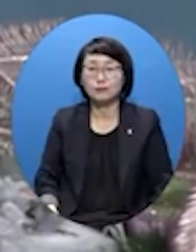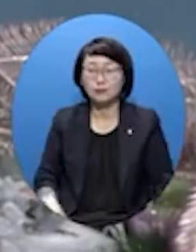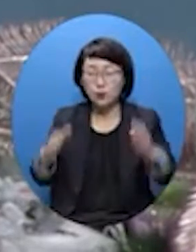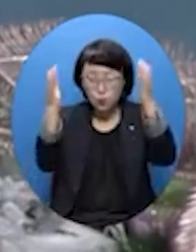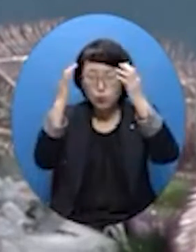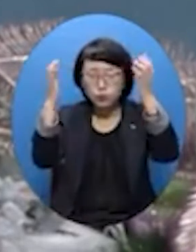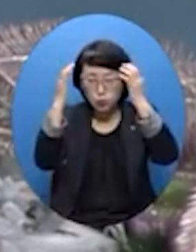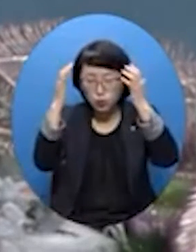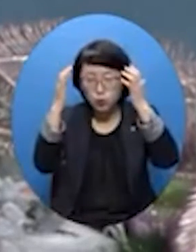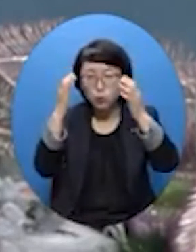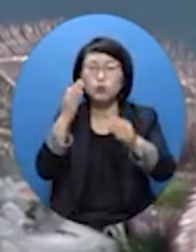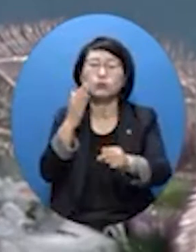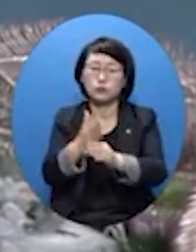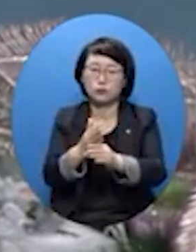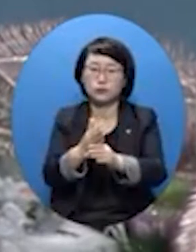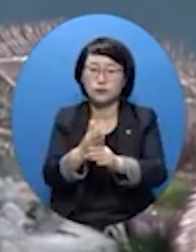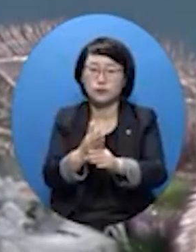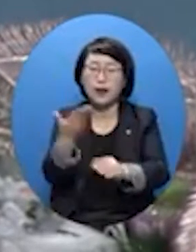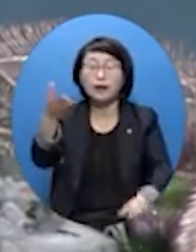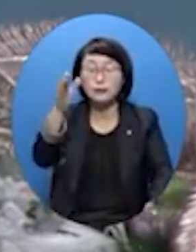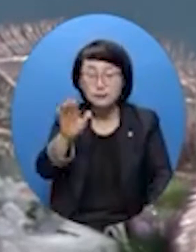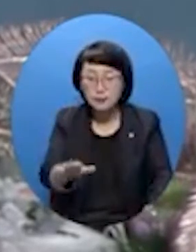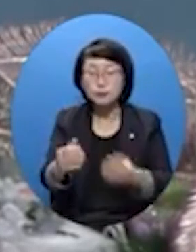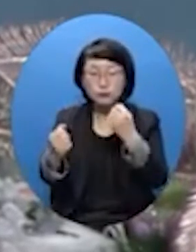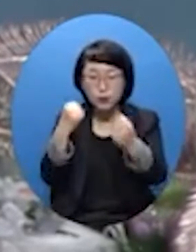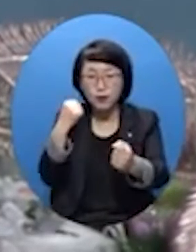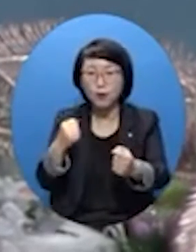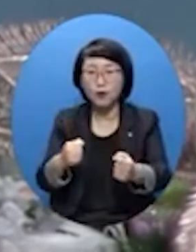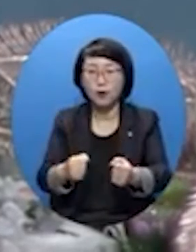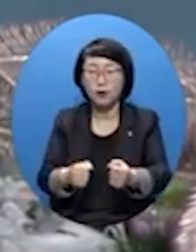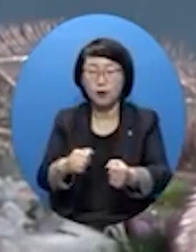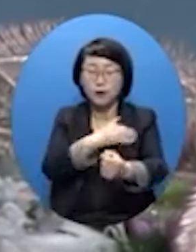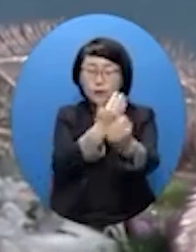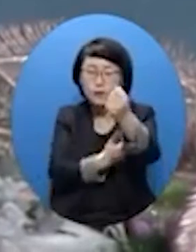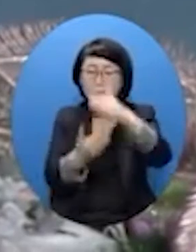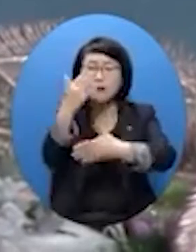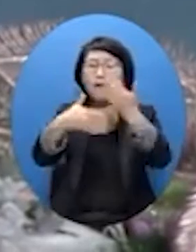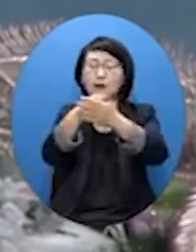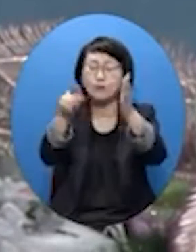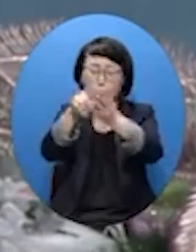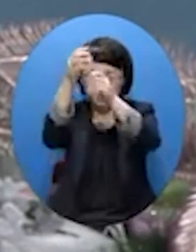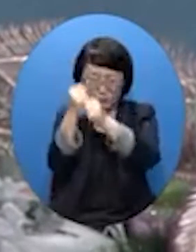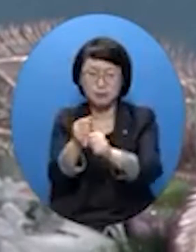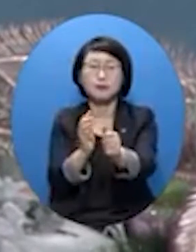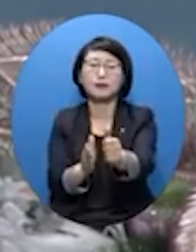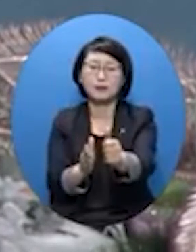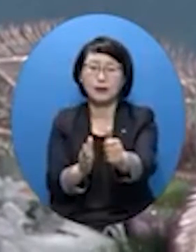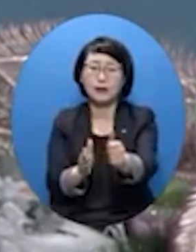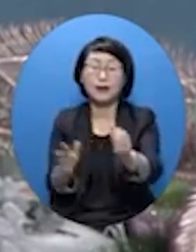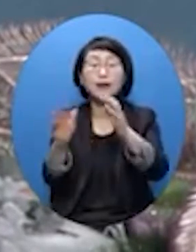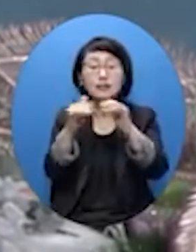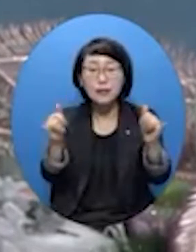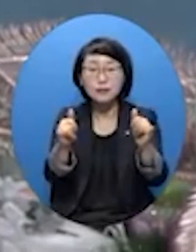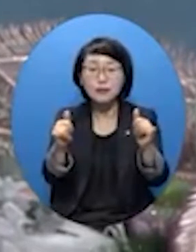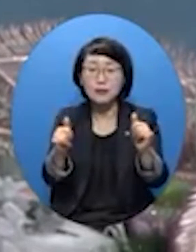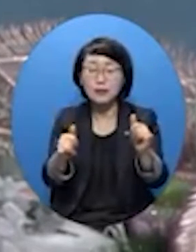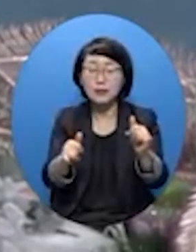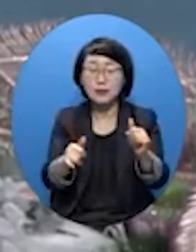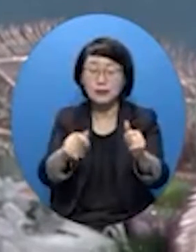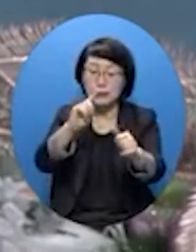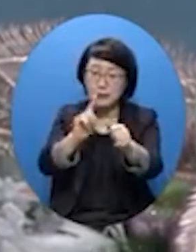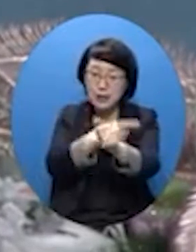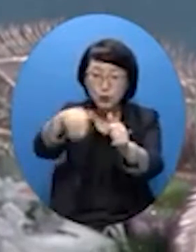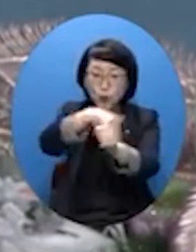고통을 당할 수밖에 없는 그런 현실입니다. 그럼에도 불구하고 전지전능하신 하나님을 믿고 의지해야 됩니다. 우리 인간들이 이